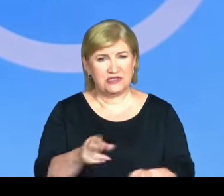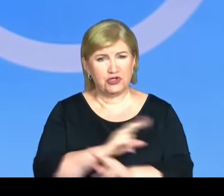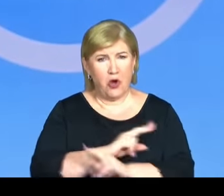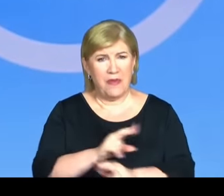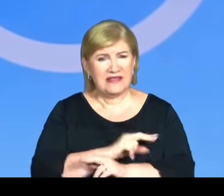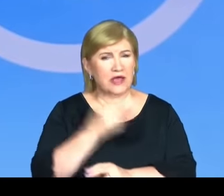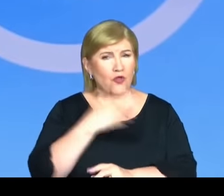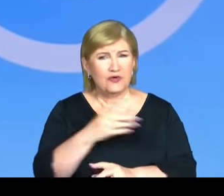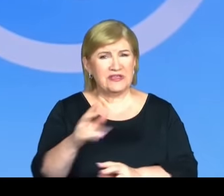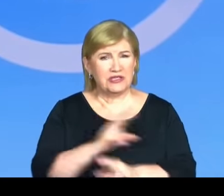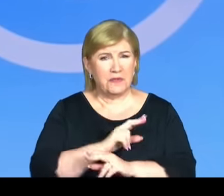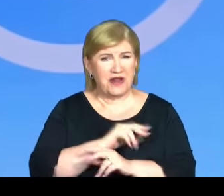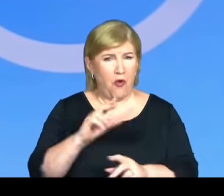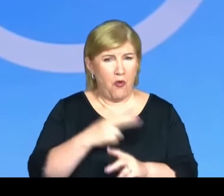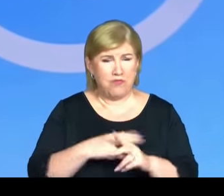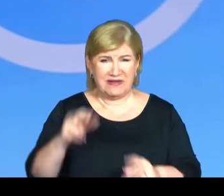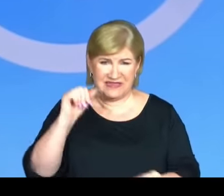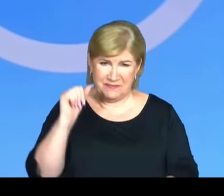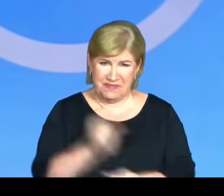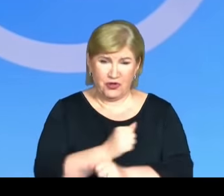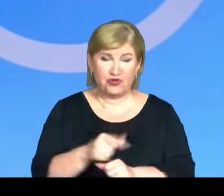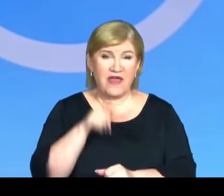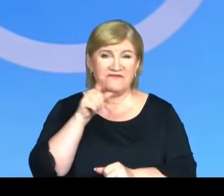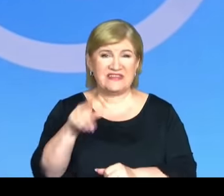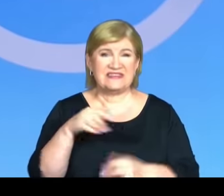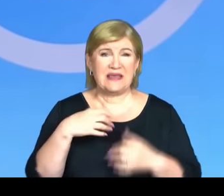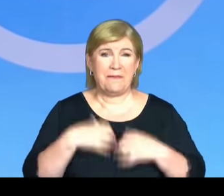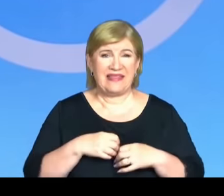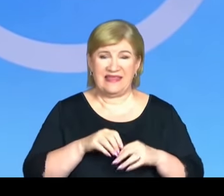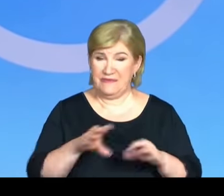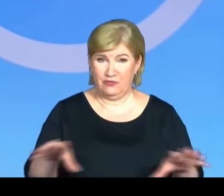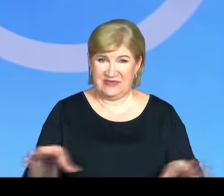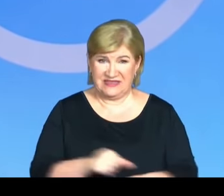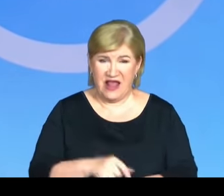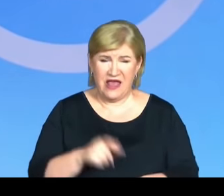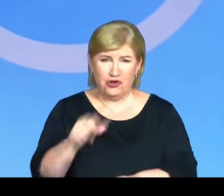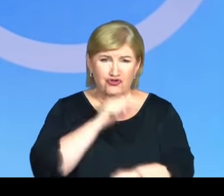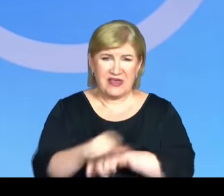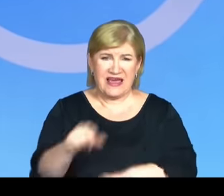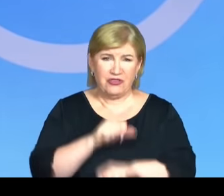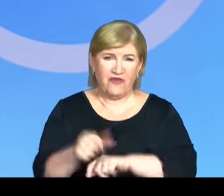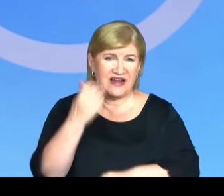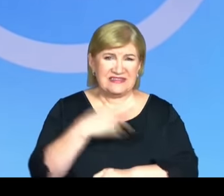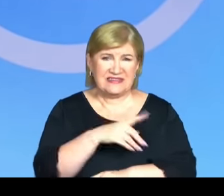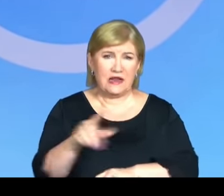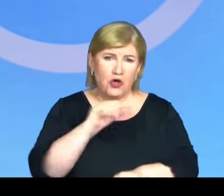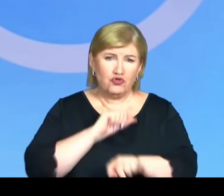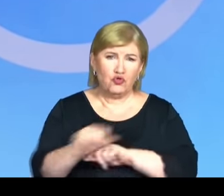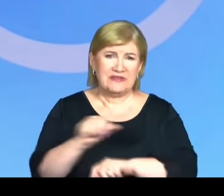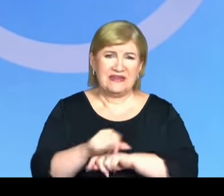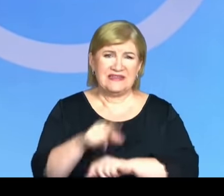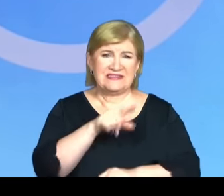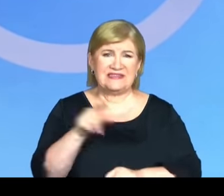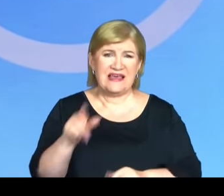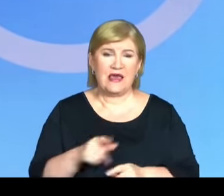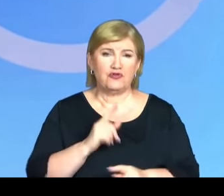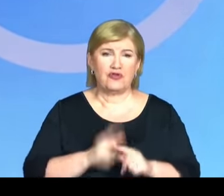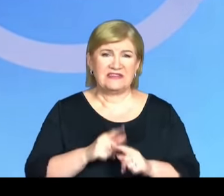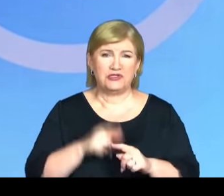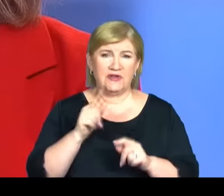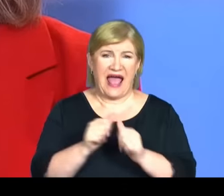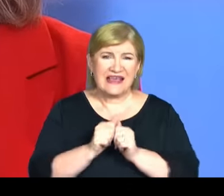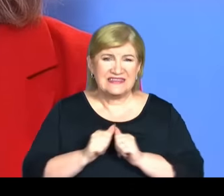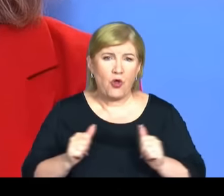zomrelo úplne zbytočne len kvôli tomu, že ste tú pandémiu nezvládali, šikanovali ste ľudí, nutili ste ich dokonca často na